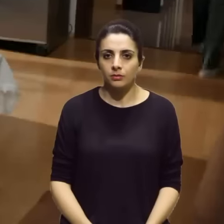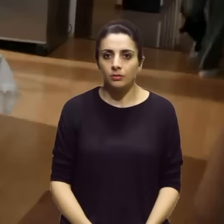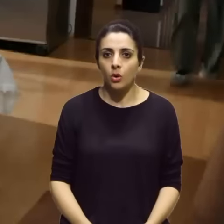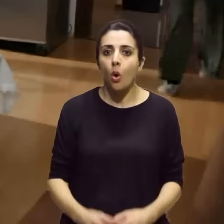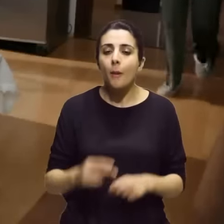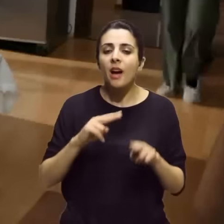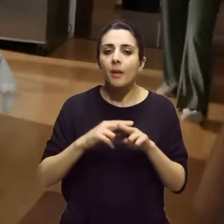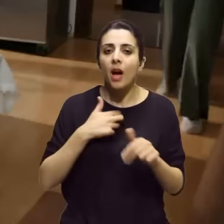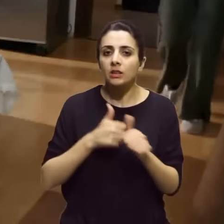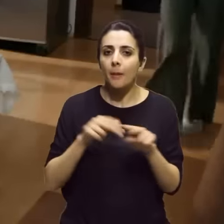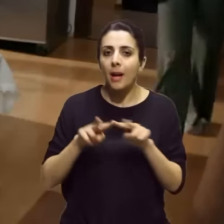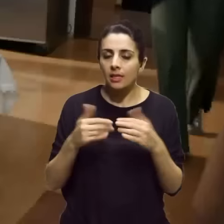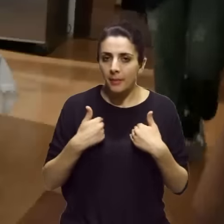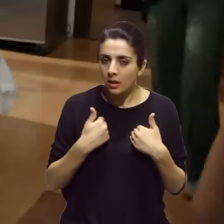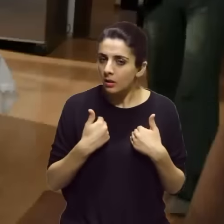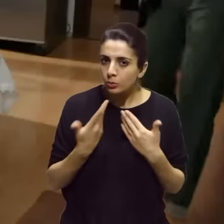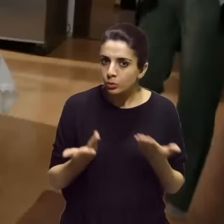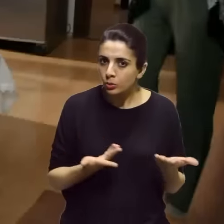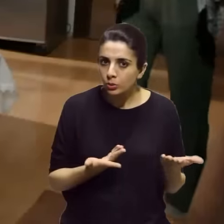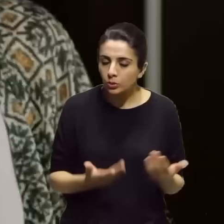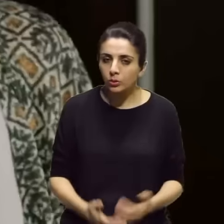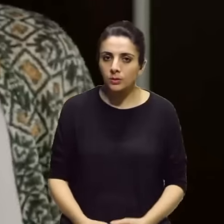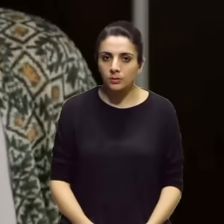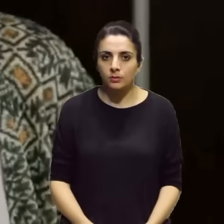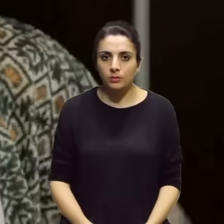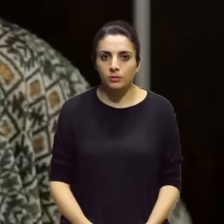Ömer Karatepe'nin asistanım Elda ben. Buyurun.